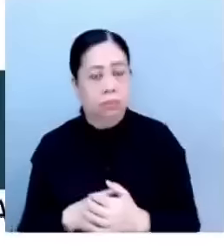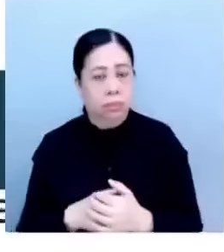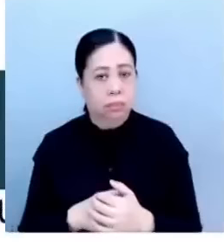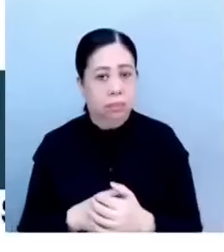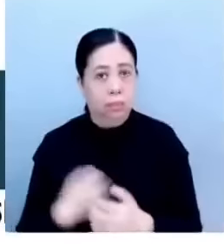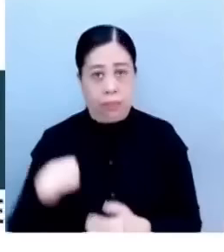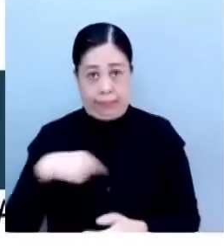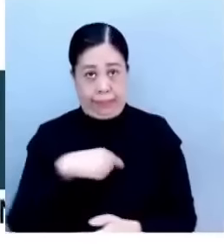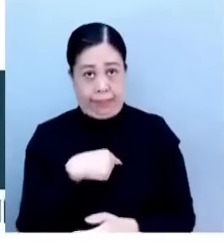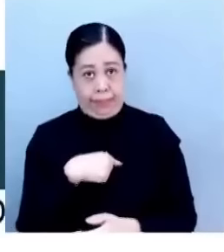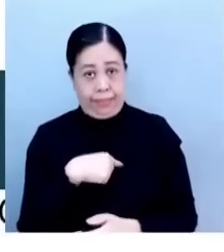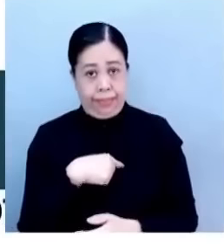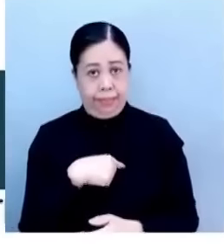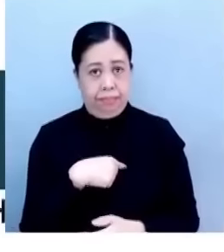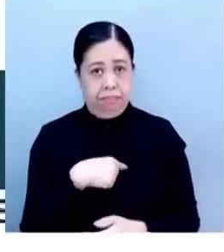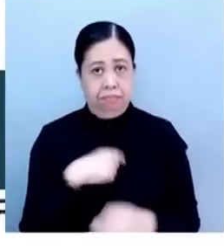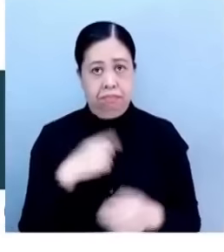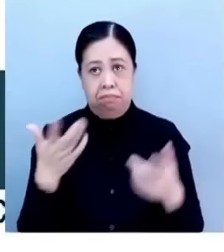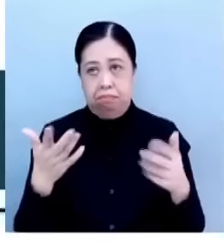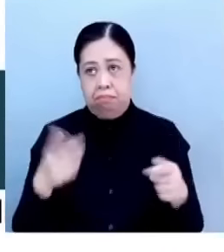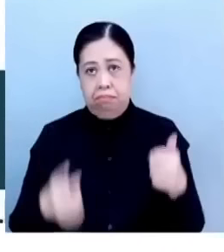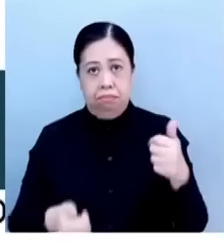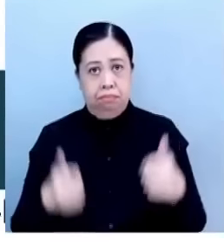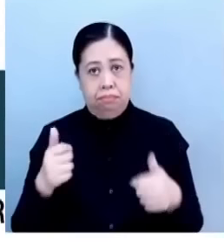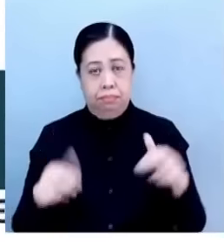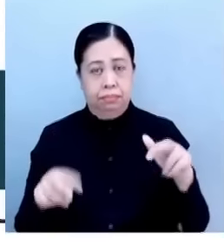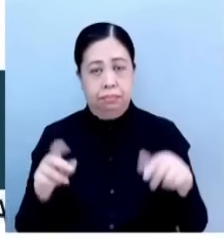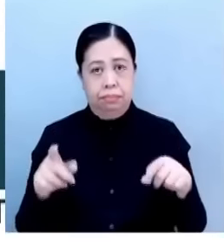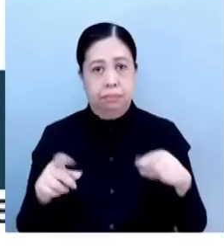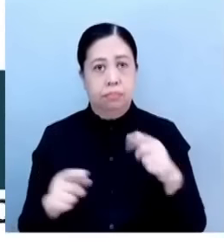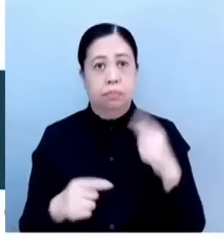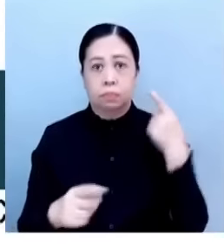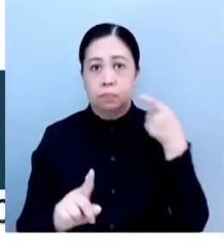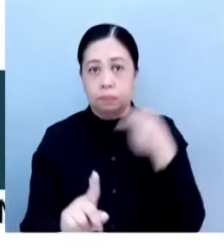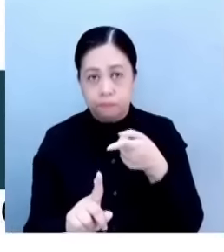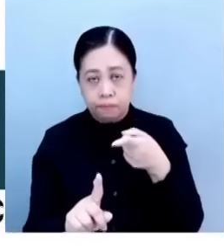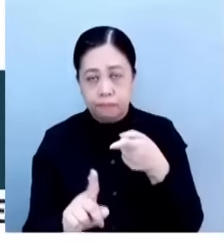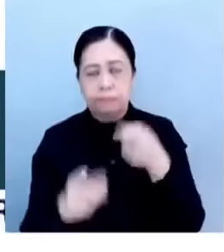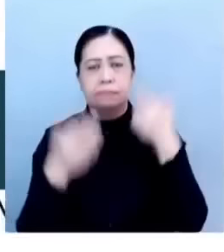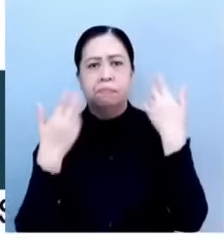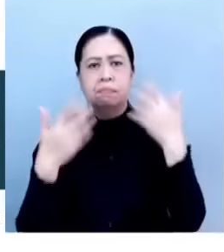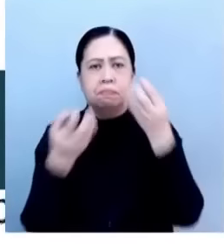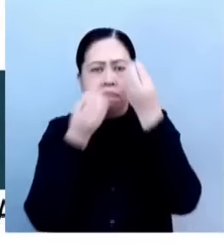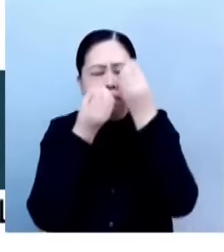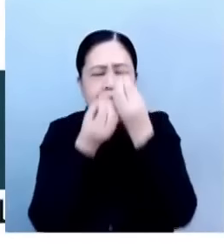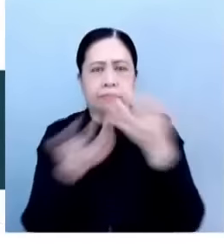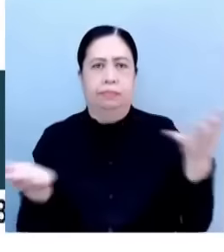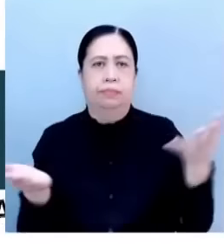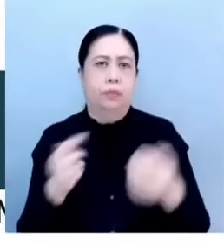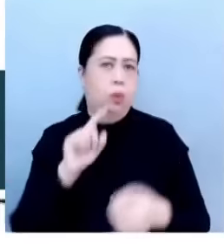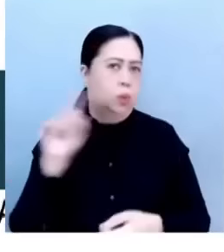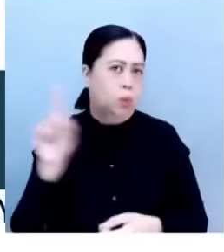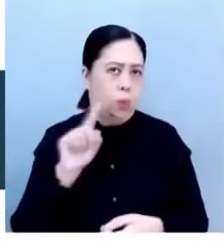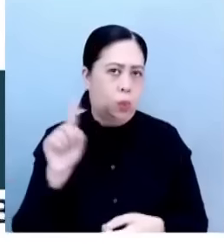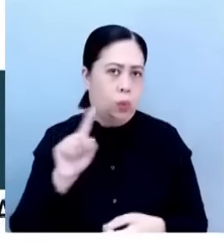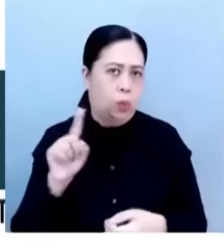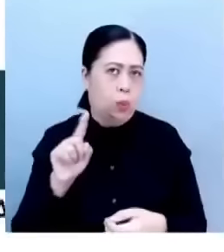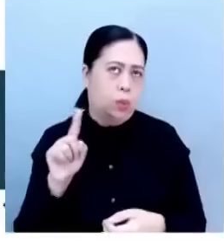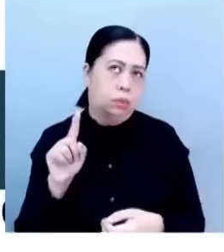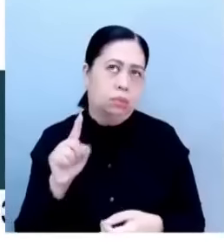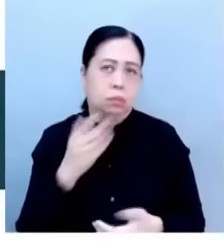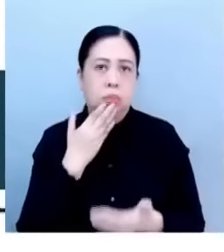Kami, either way, ang punto namin dito is maipalahad namin sa tao kung ano yung